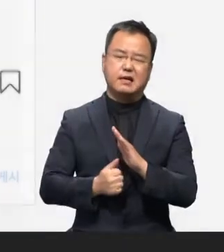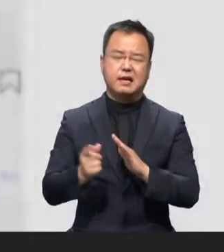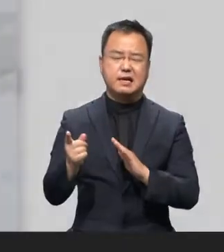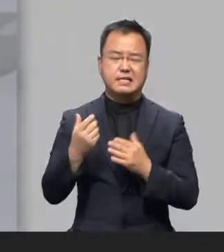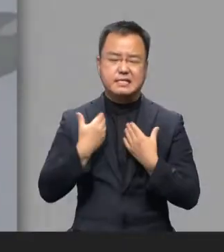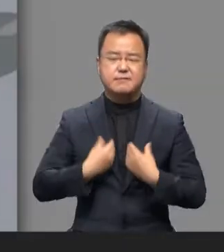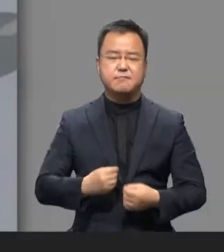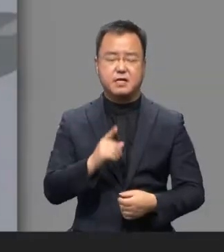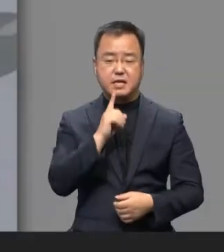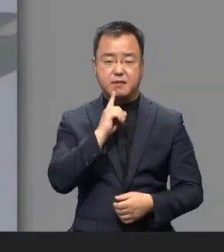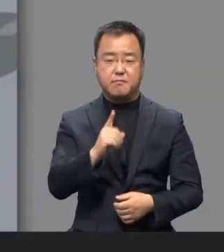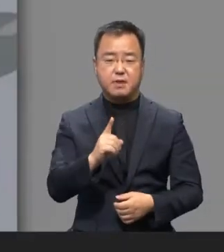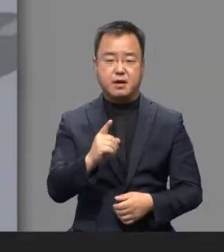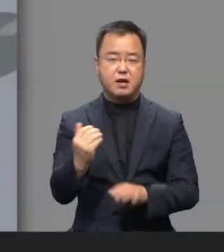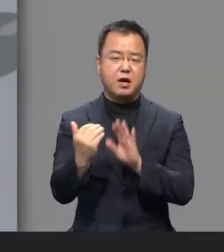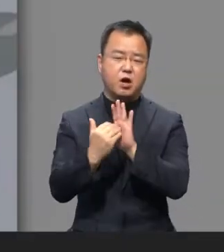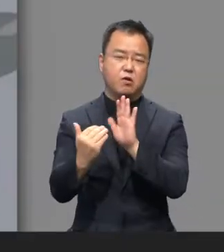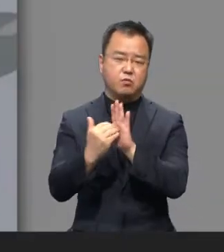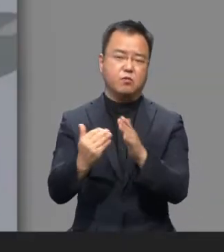운동이 시작되었습니다.